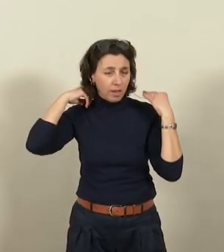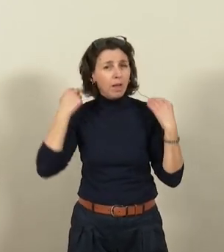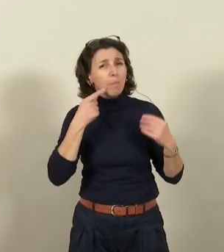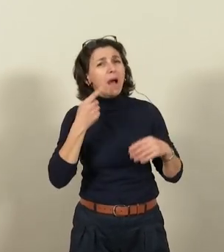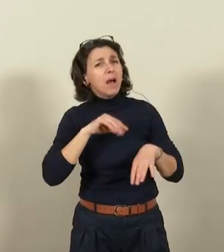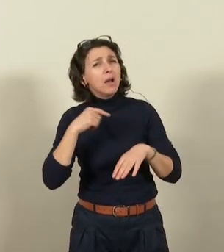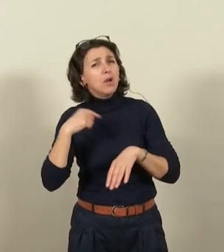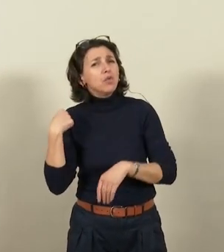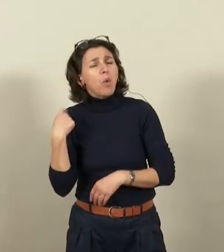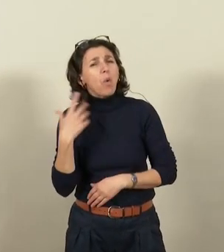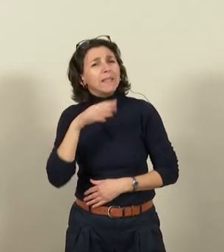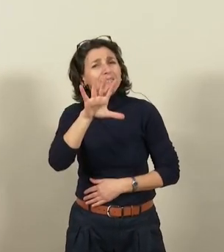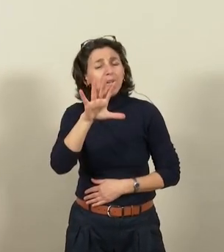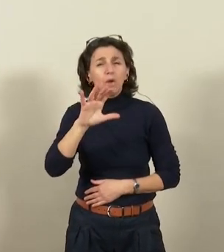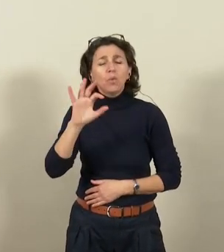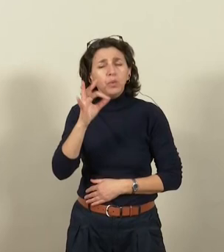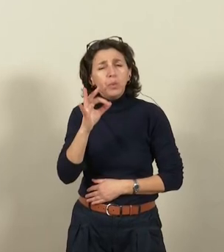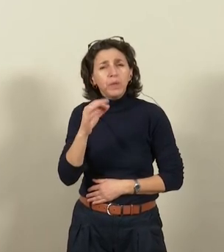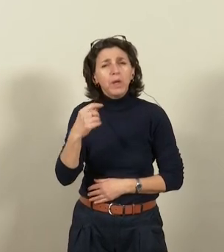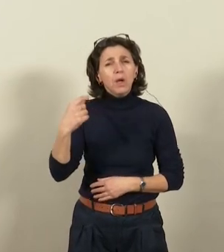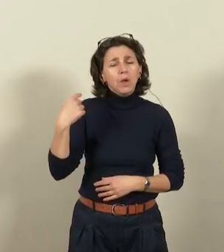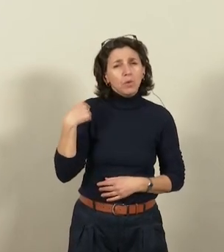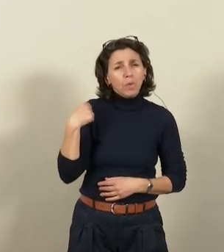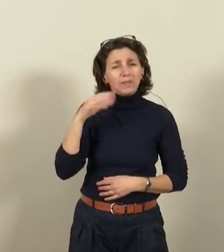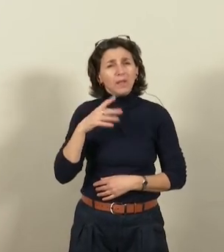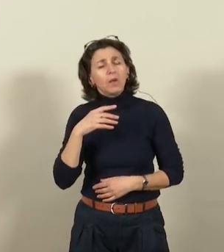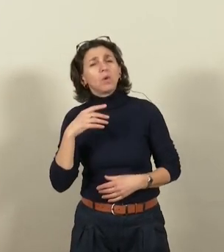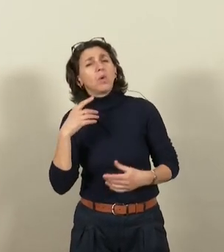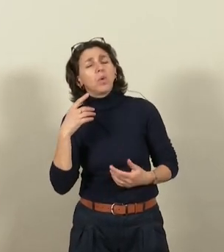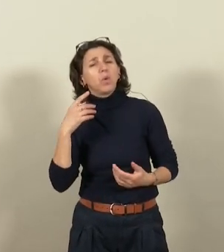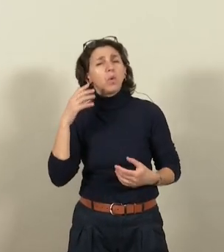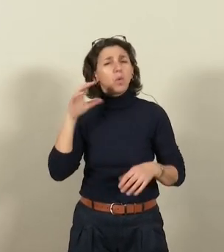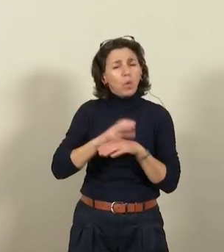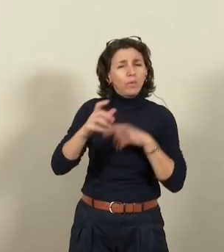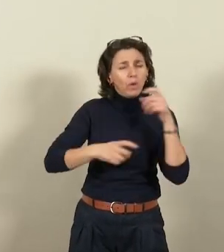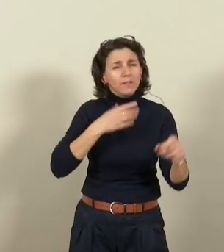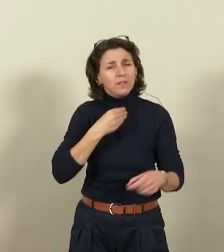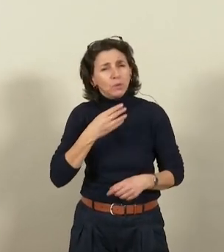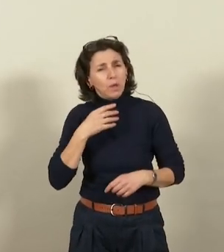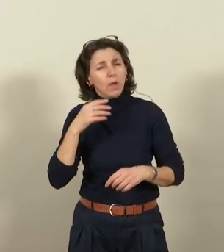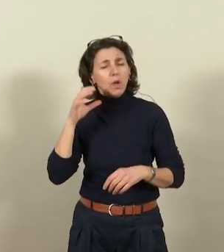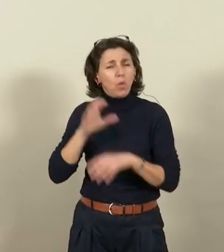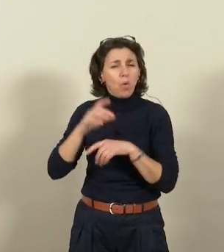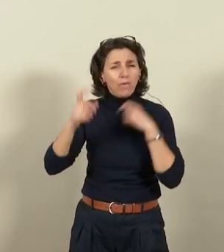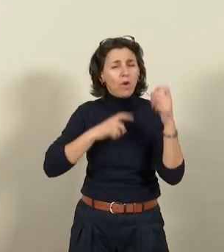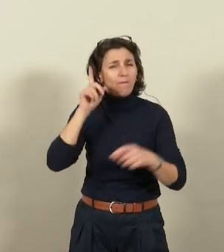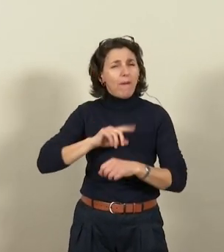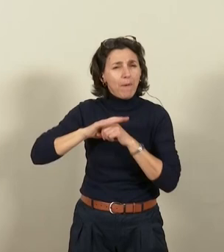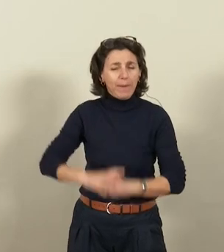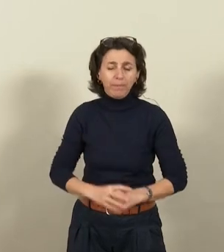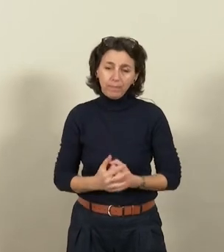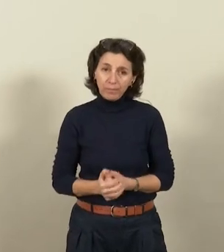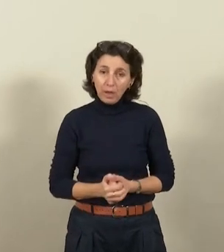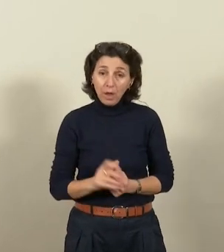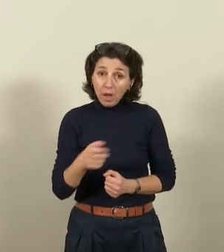prévention contre la lutte des violences sexistes et sexuelles dans le monde du sport alors nous voterons cette délibération parce qu'elle s'attaque à un sujet